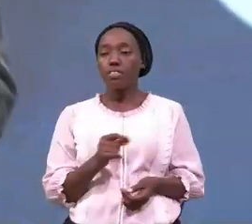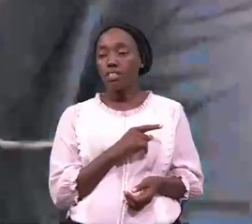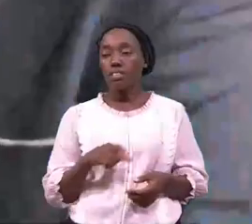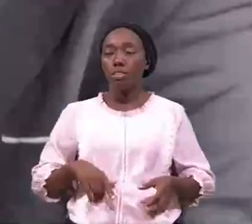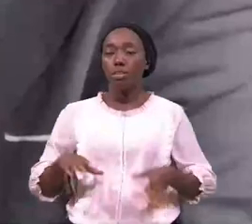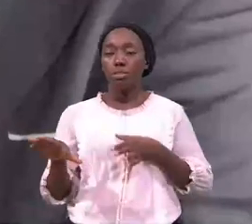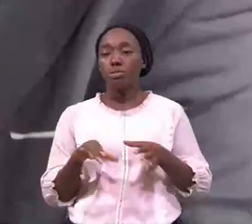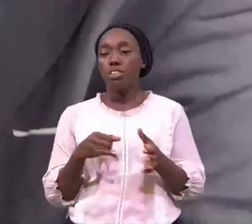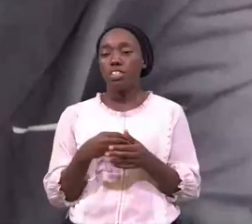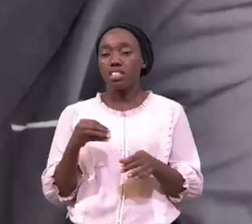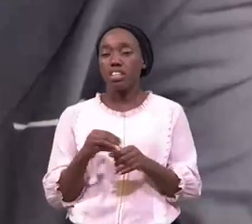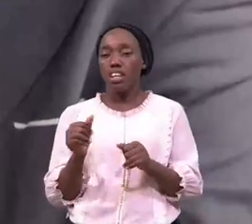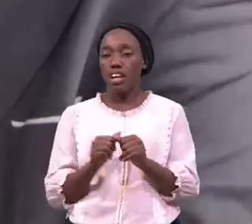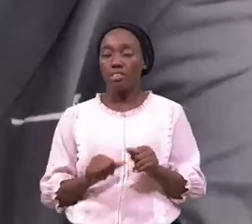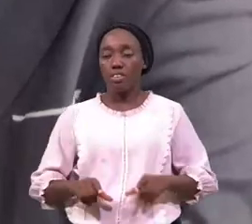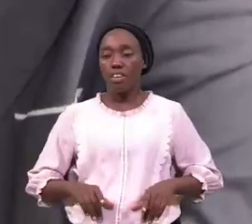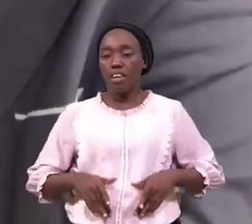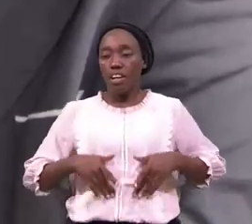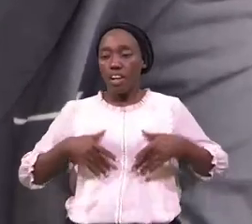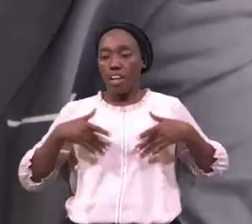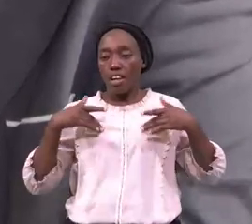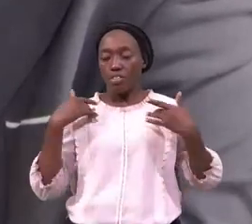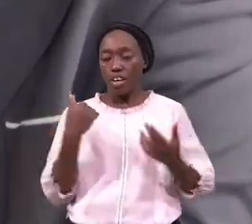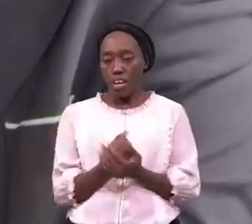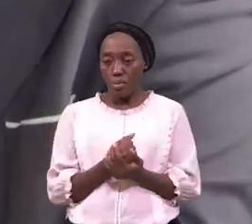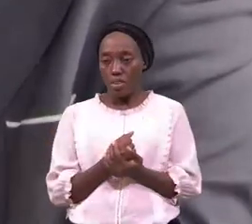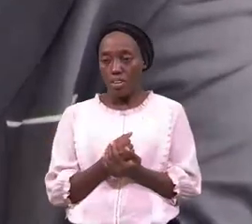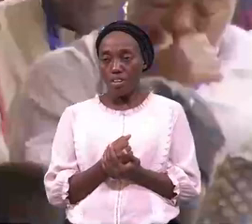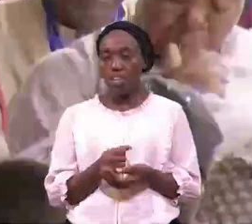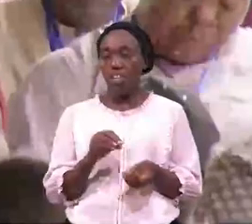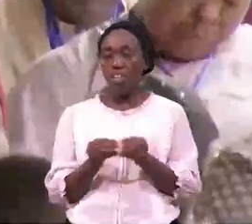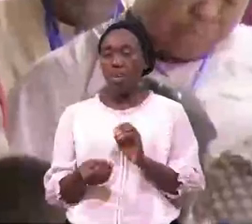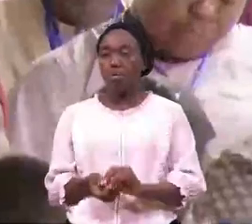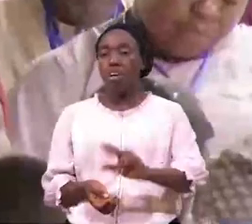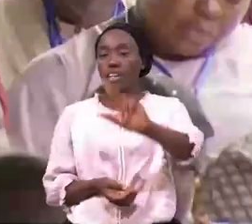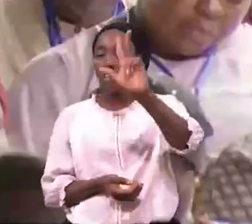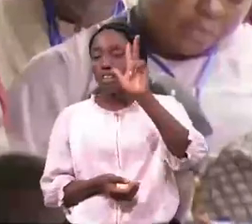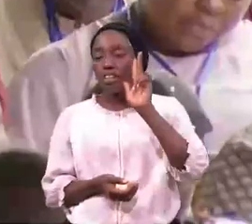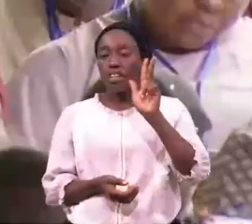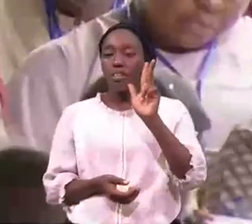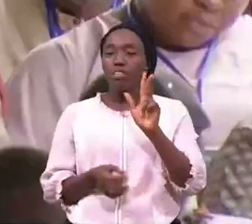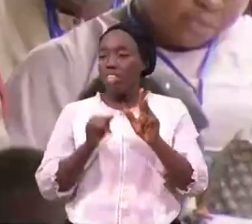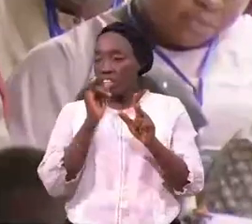que le Seigneur le fasse dans chaque vie. Troisième élément maintenant, dans le premier point.